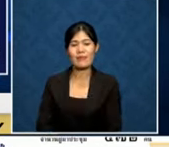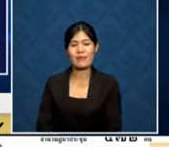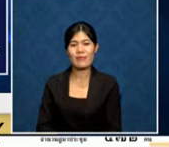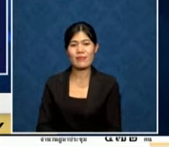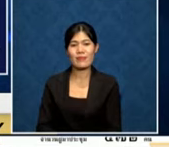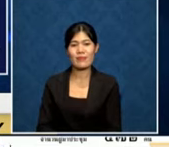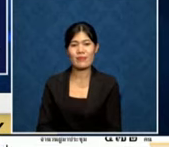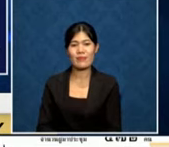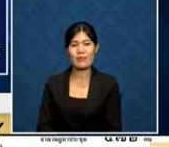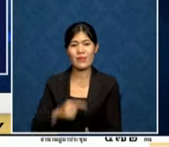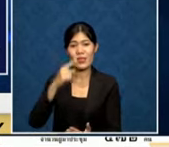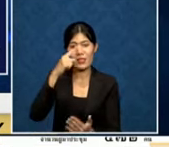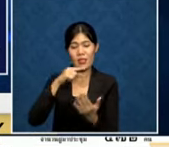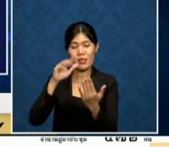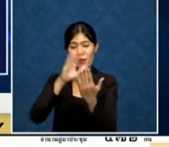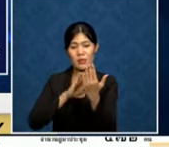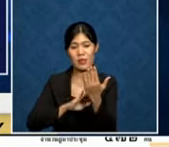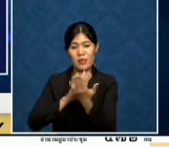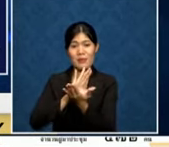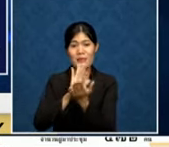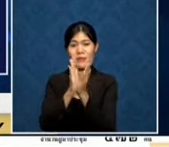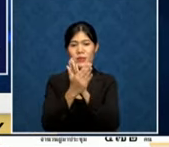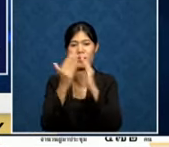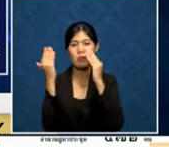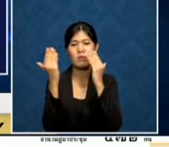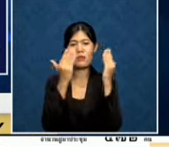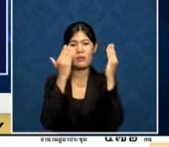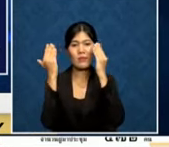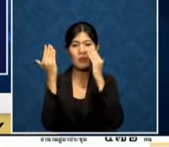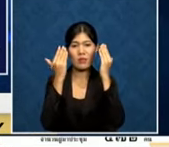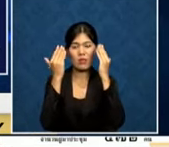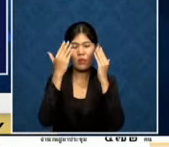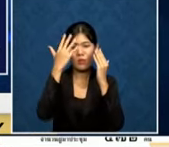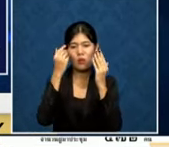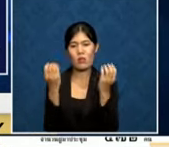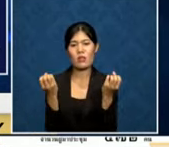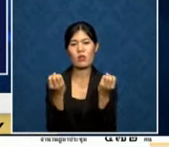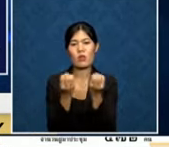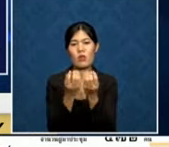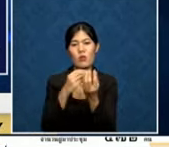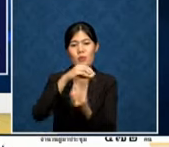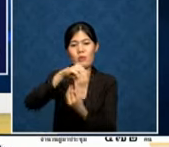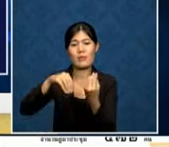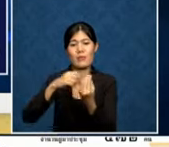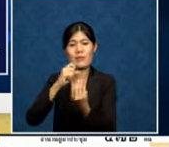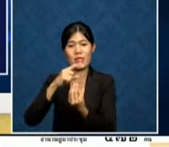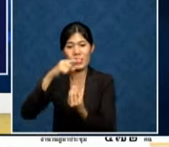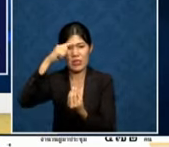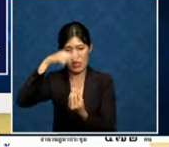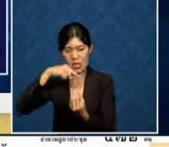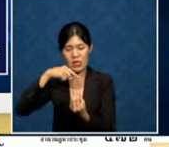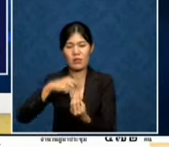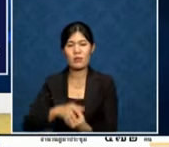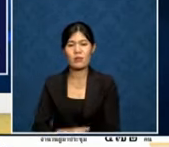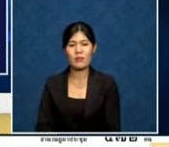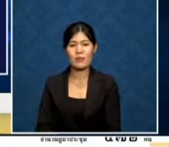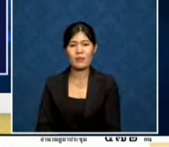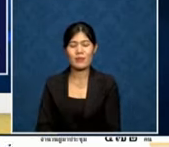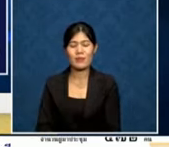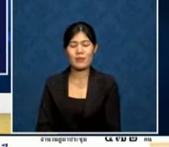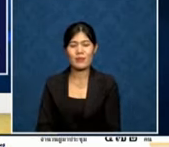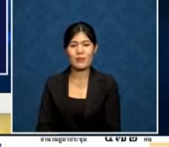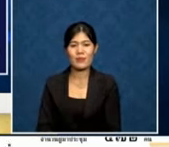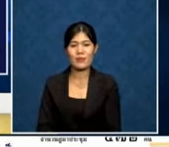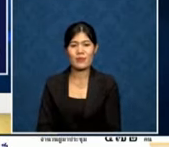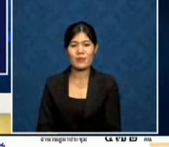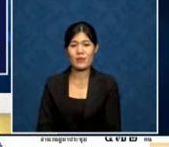ประเทศจากการเปลี่ยนแปลงสภาพภูมิอากาศครับที่จะส่งผลกระทบต่อเศรษฐกิจไทยโดยตรงครับท่านประธานครับ